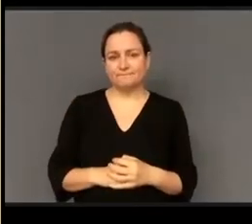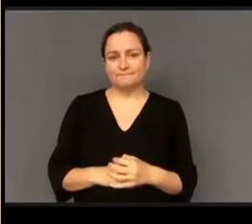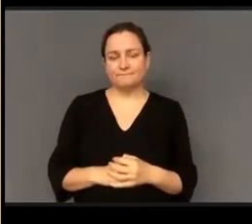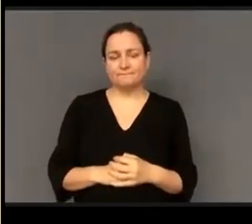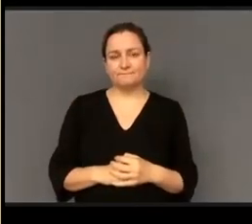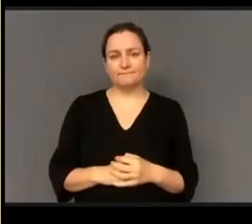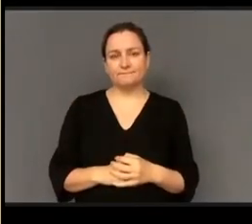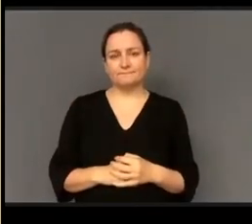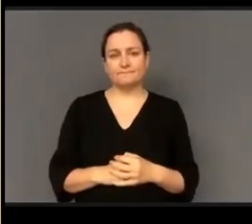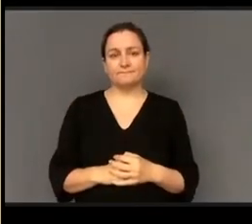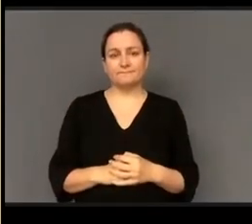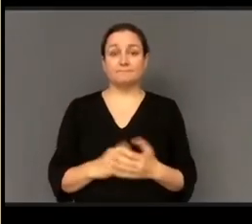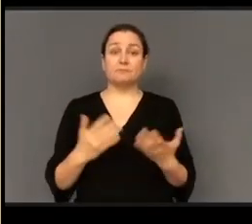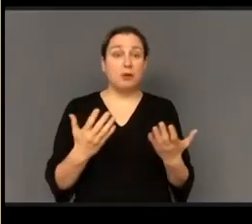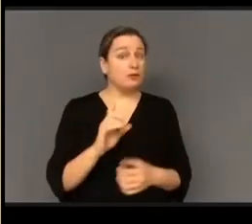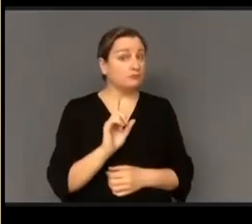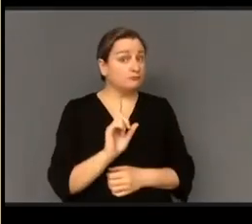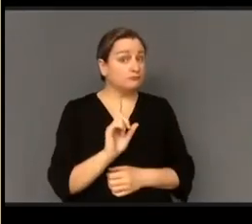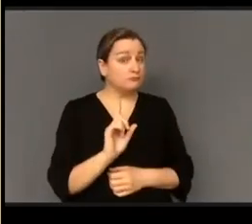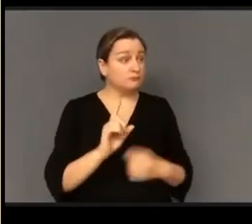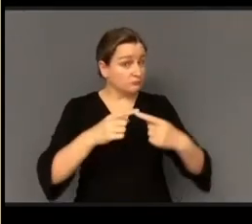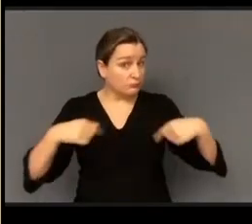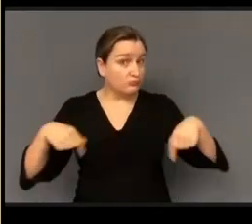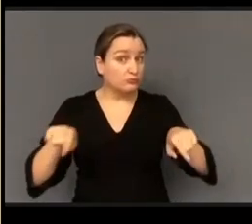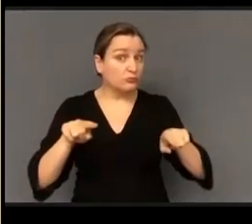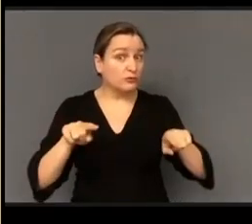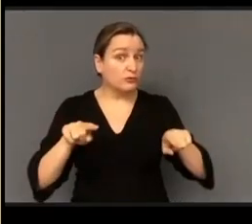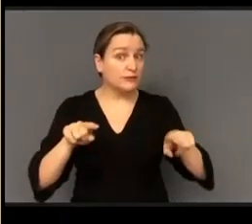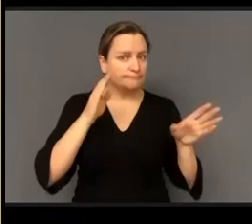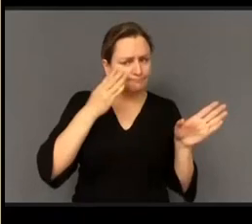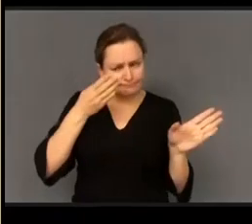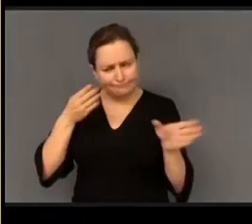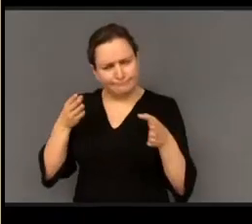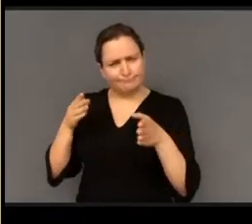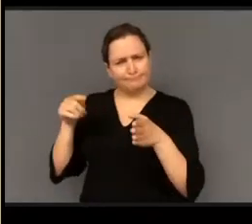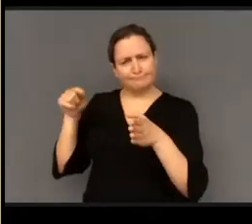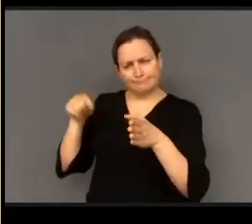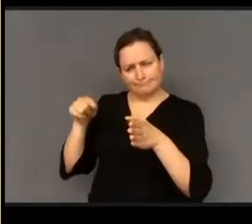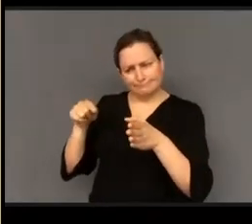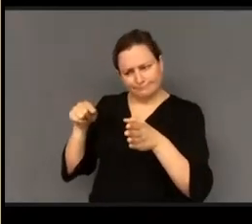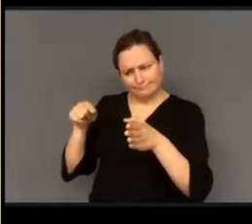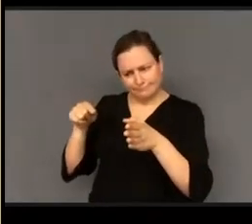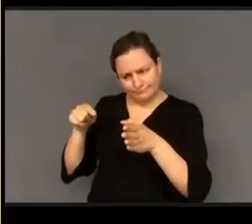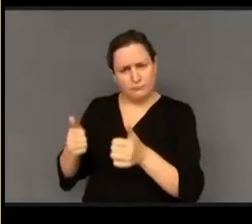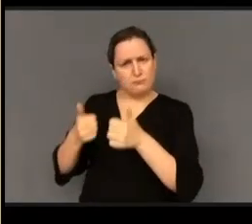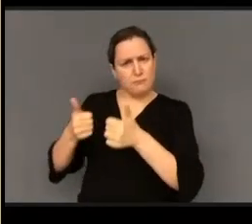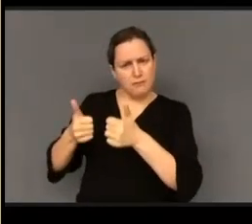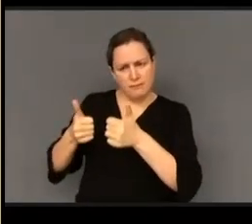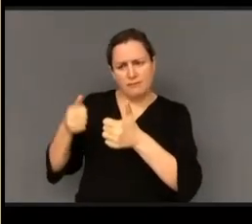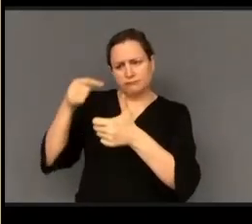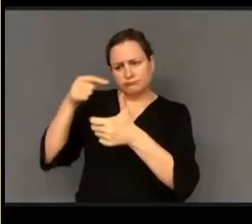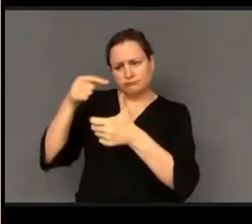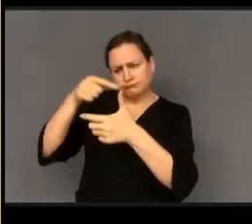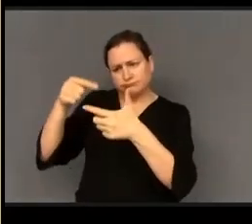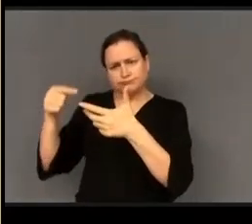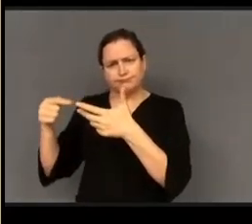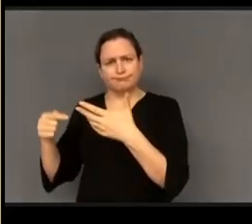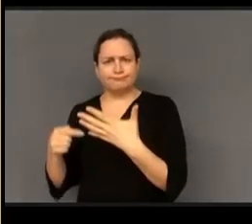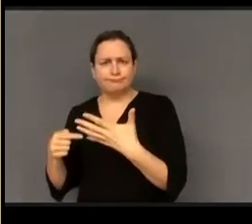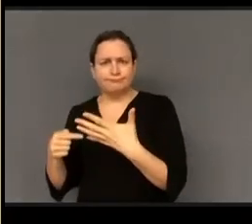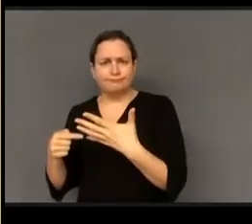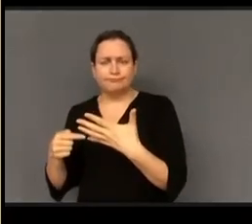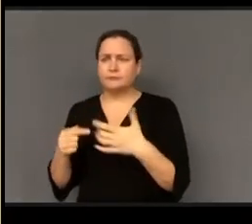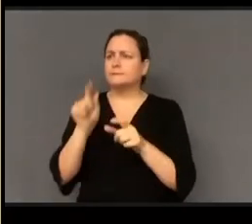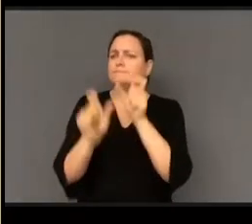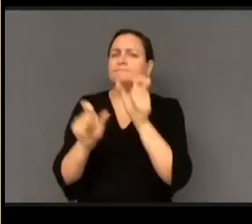pouvons rationaliser les avantages de l'Internet tout en atténuant les risques pour